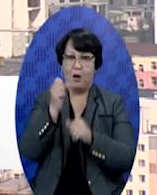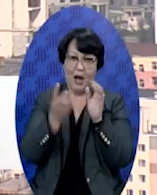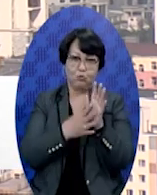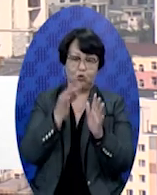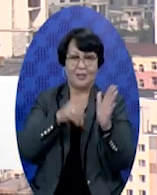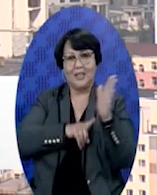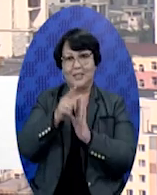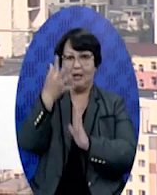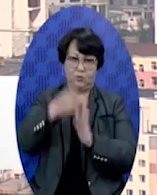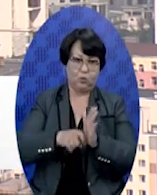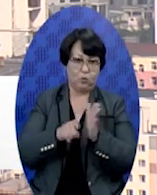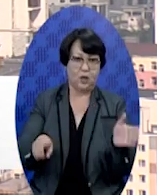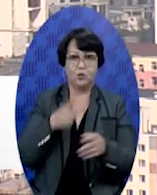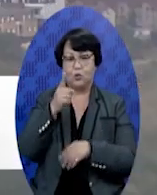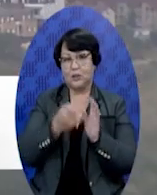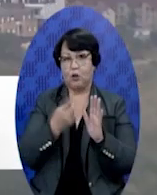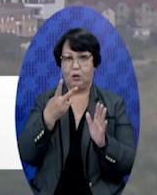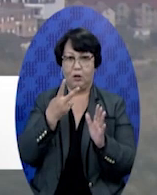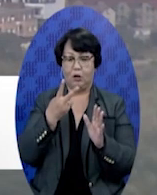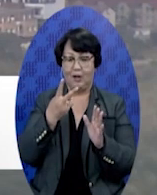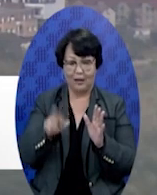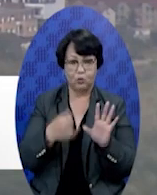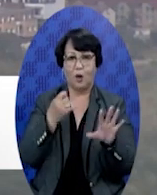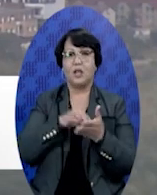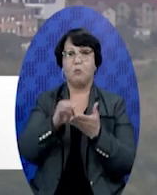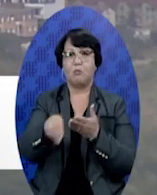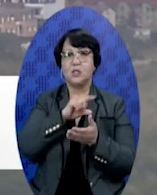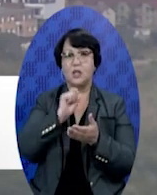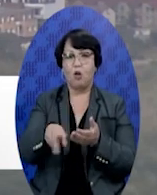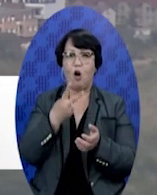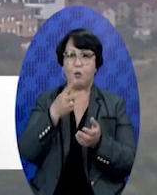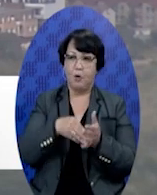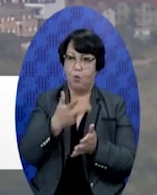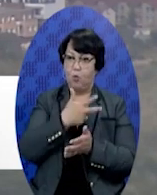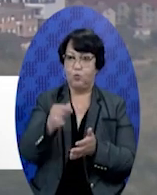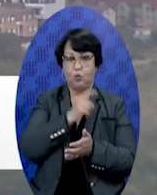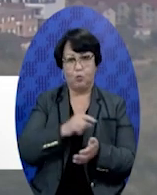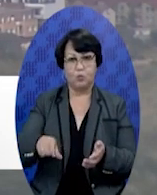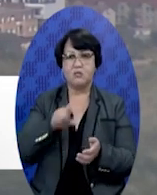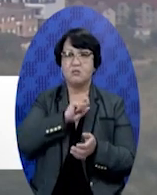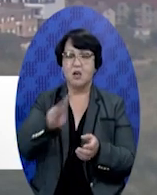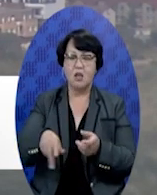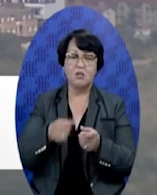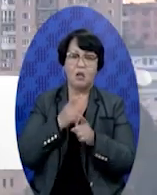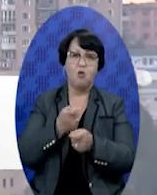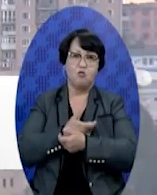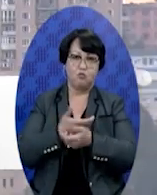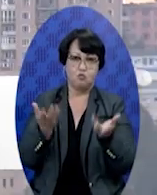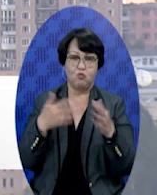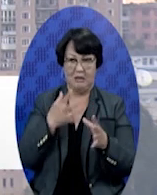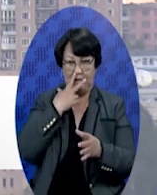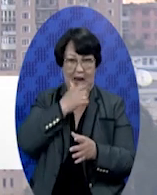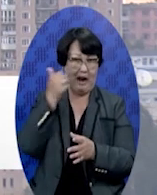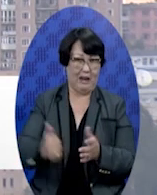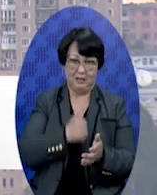байдлаар 162.6 тэрбум төгрөгийн зээлийг 2300 орчим зээлдэгчид олгосон байна. Энэ тоо хангалттай үзүүлэлт биш